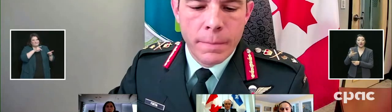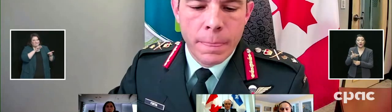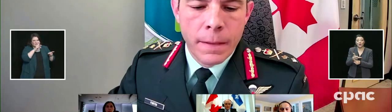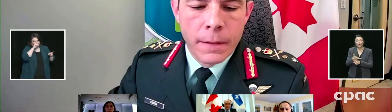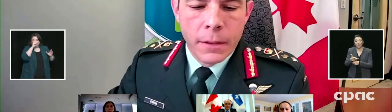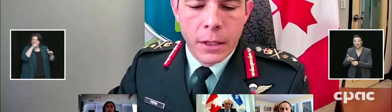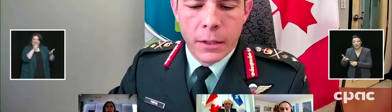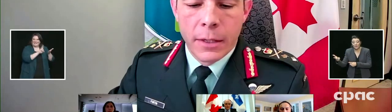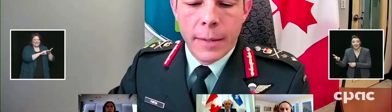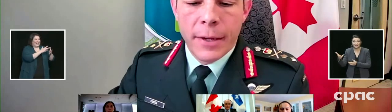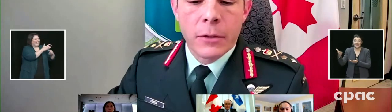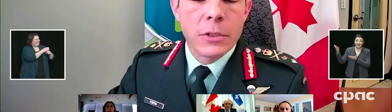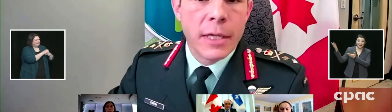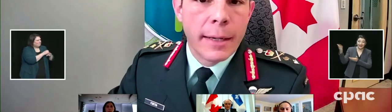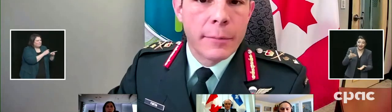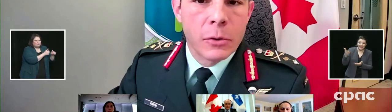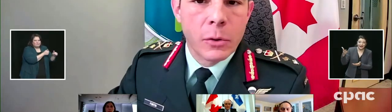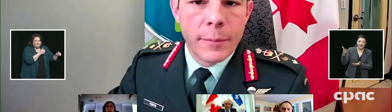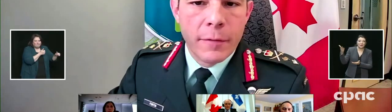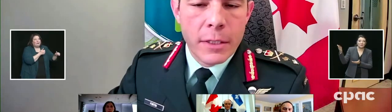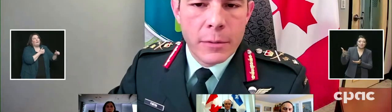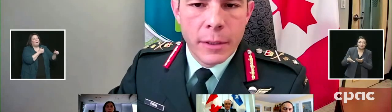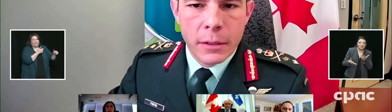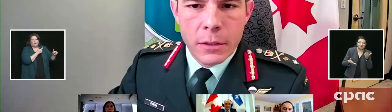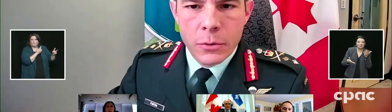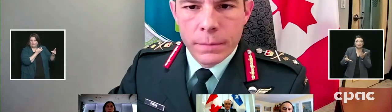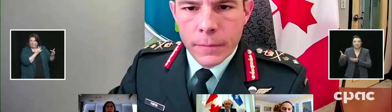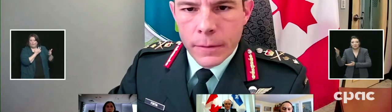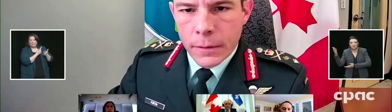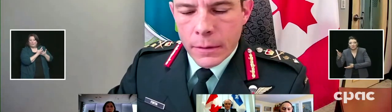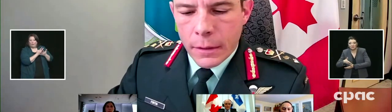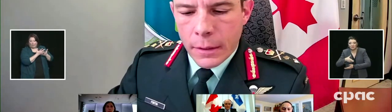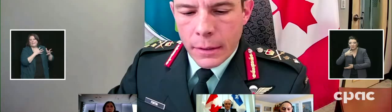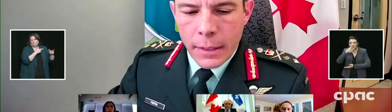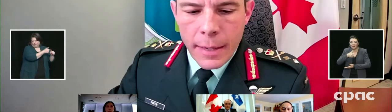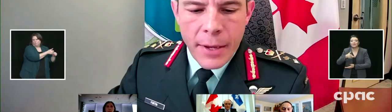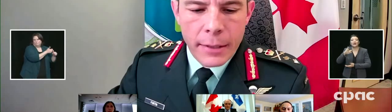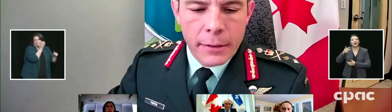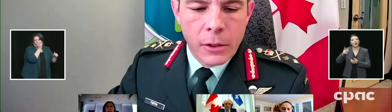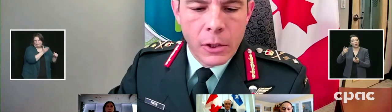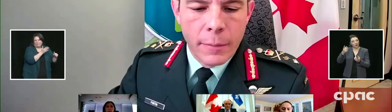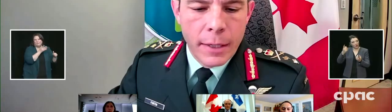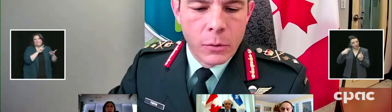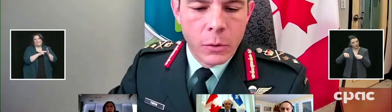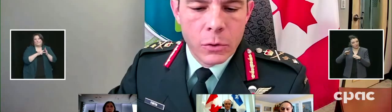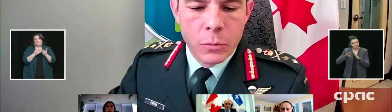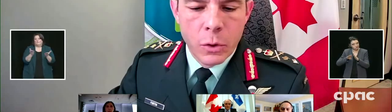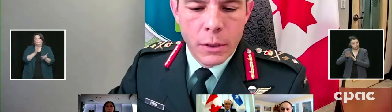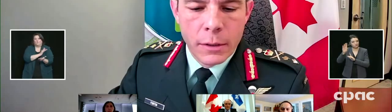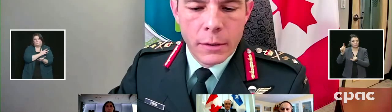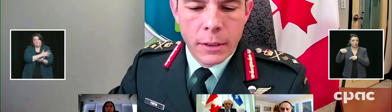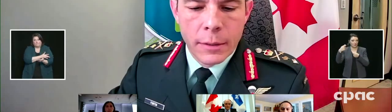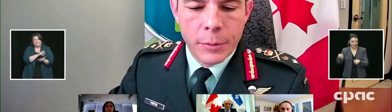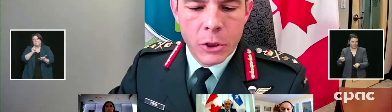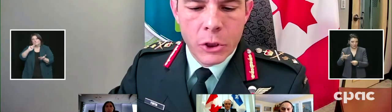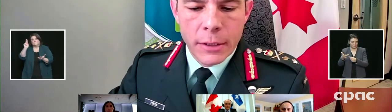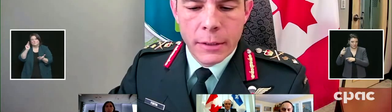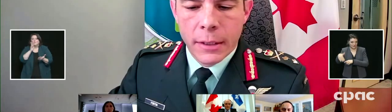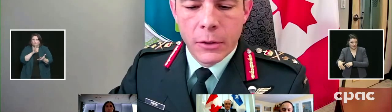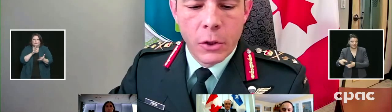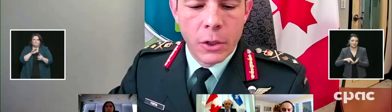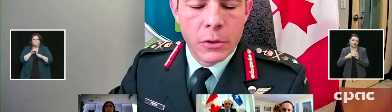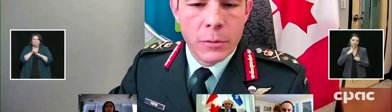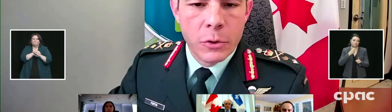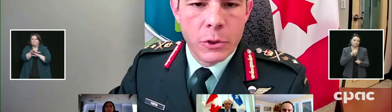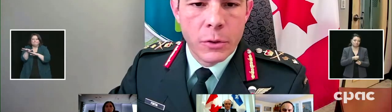suite. Il y aura un impact considérable dans toutes les provinces, bien entendu. L'impact global au cours du mois prochain